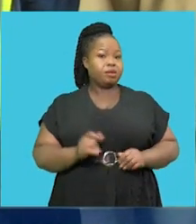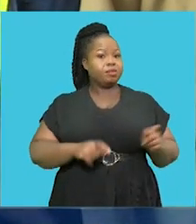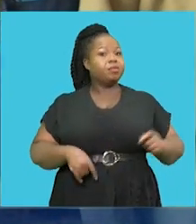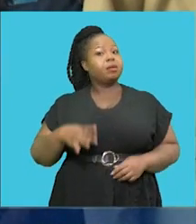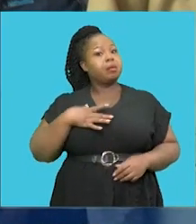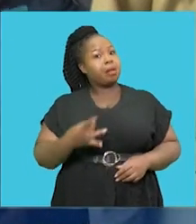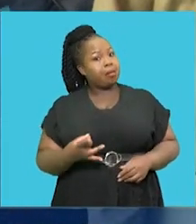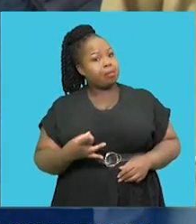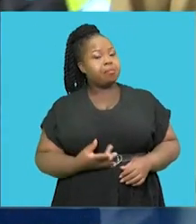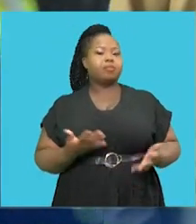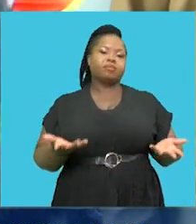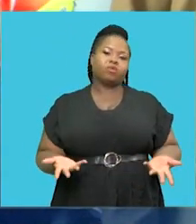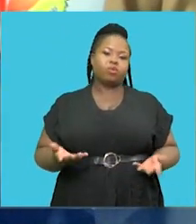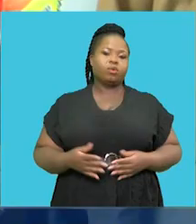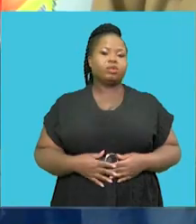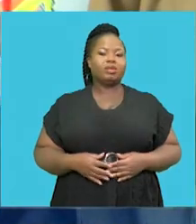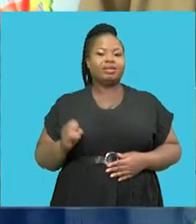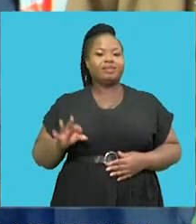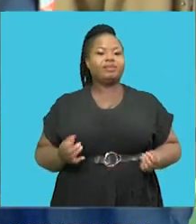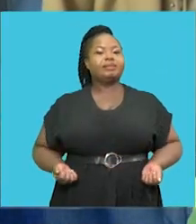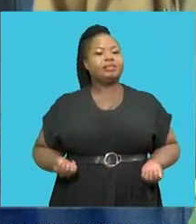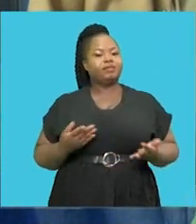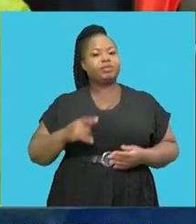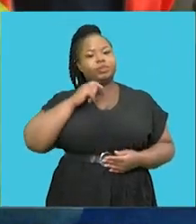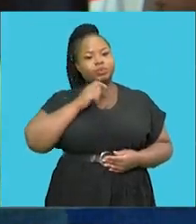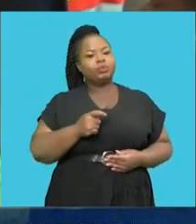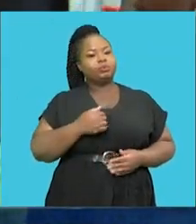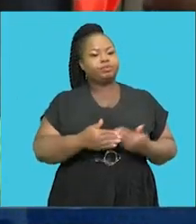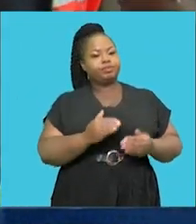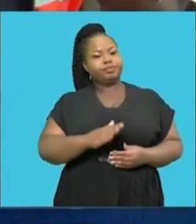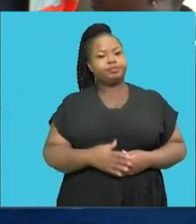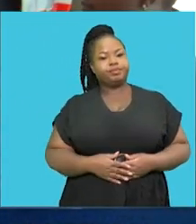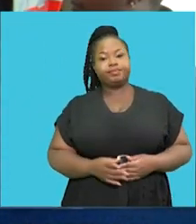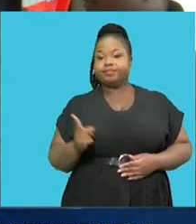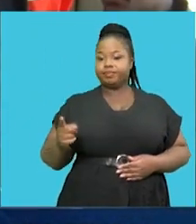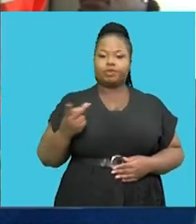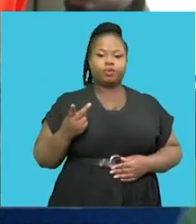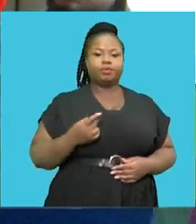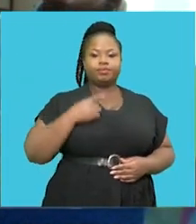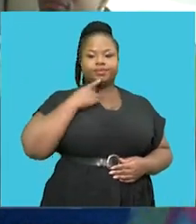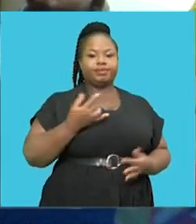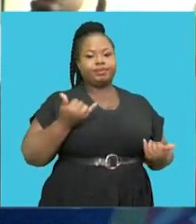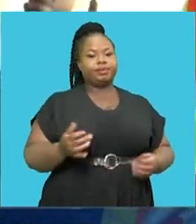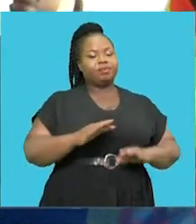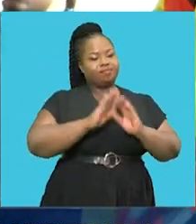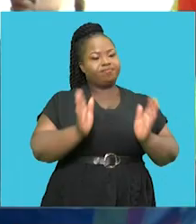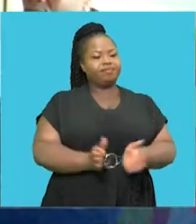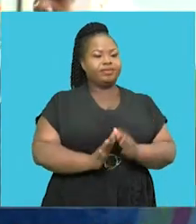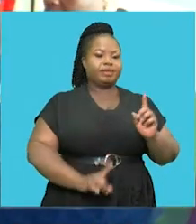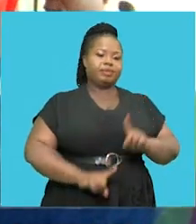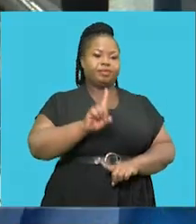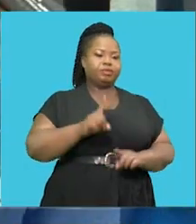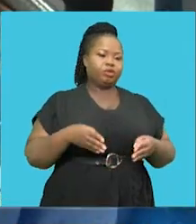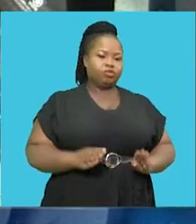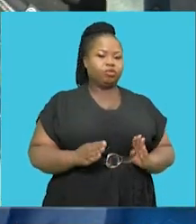le nto eyenziwayo and whether the service is actually running according. Le arhente ithi sele ibuyisele ngempumelelo